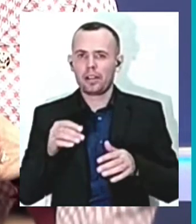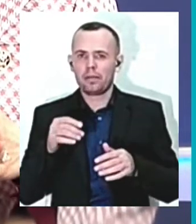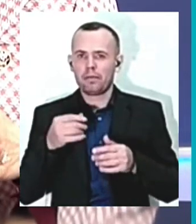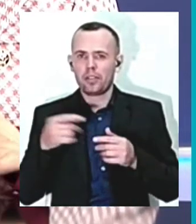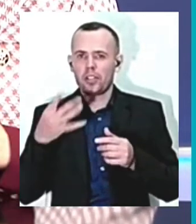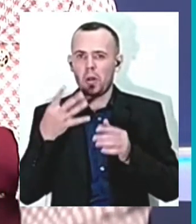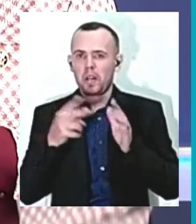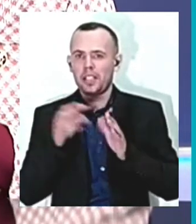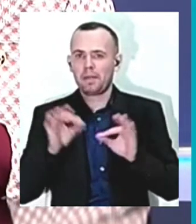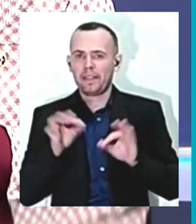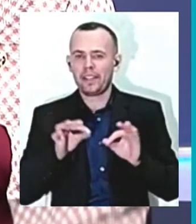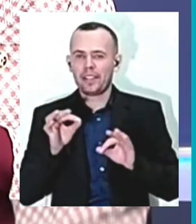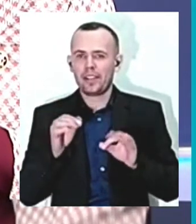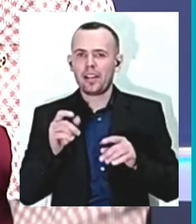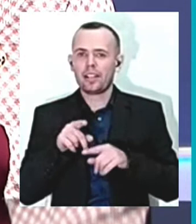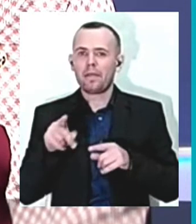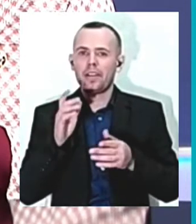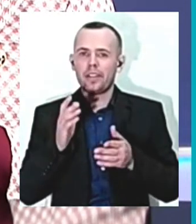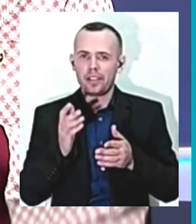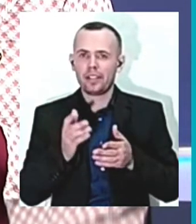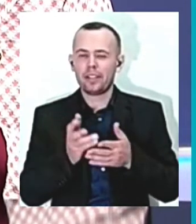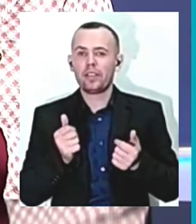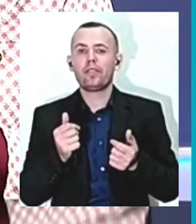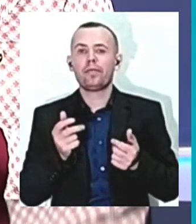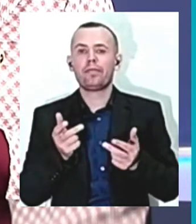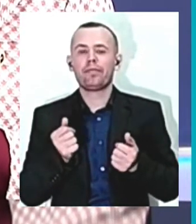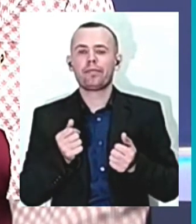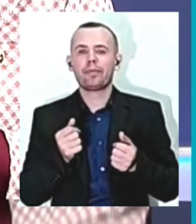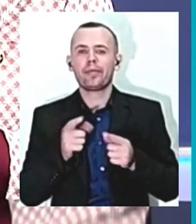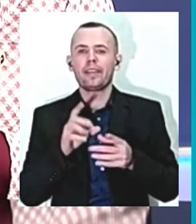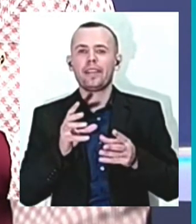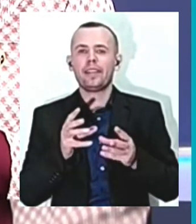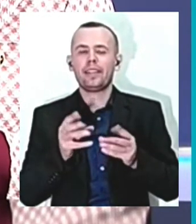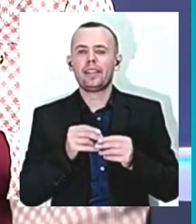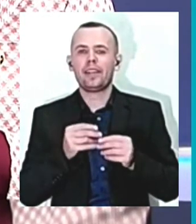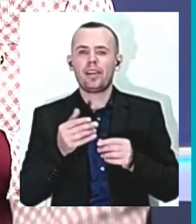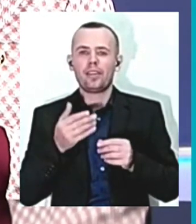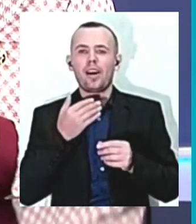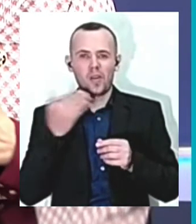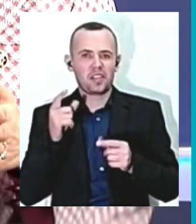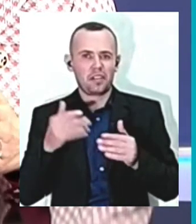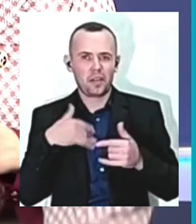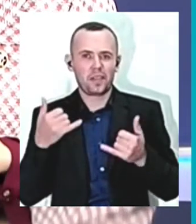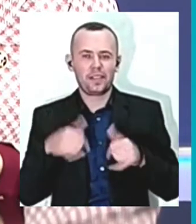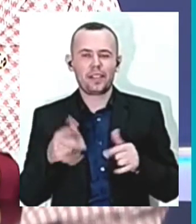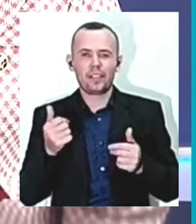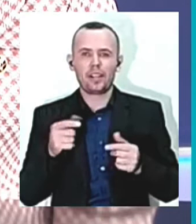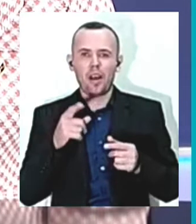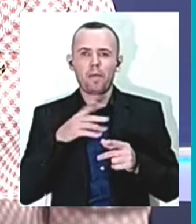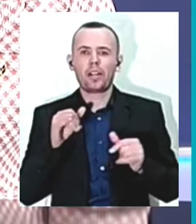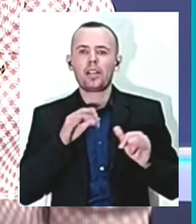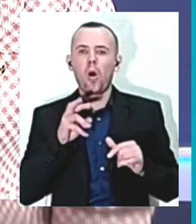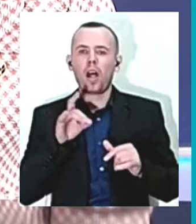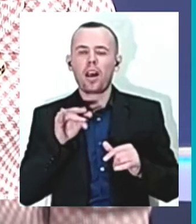Там ще є 3, вони так, не увійшли. Там є 3. Взагалі, саме останнє – це толерантність. Так. Для людей так. Толерантність найменш важлива цінність. Я